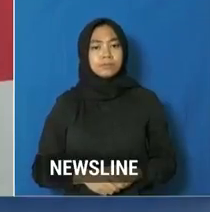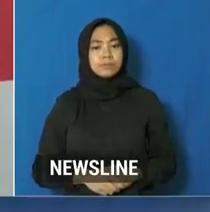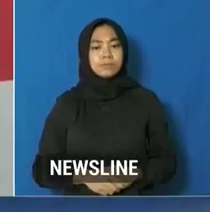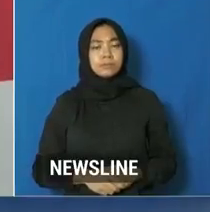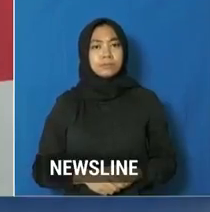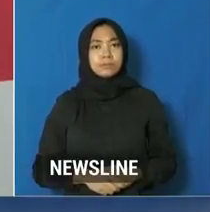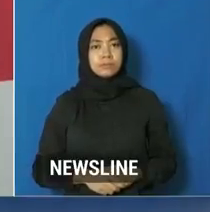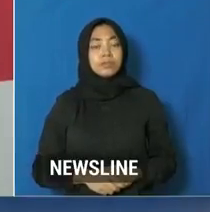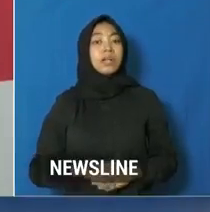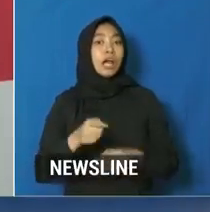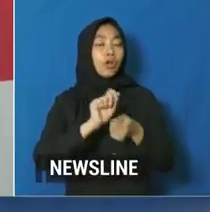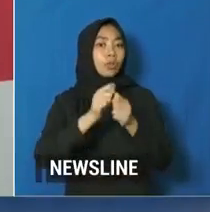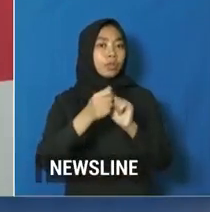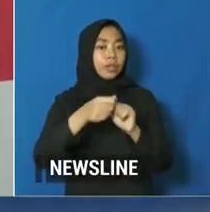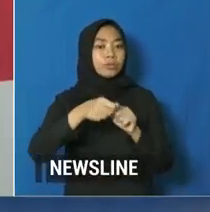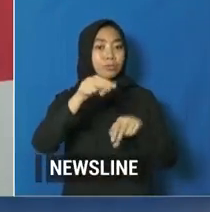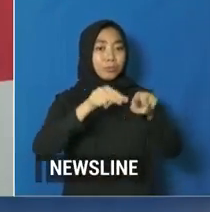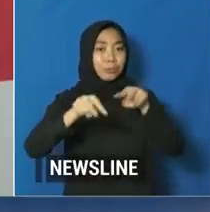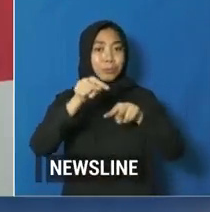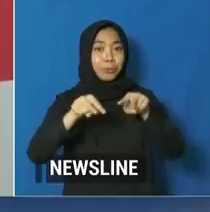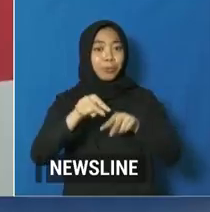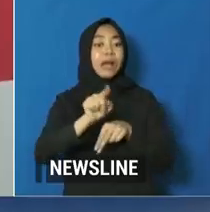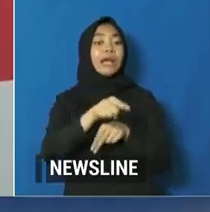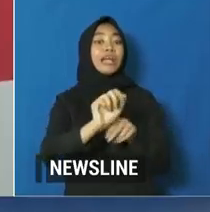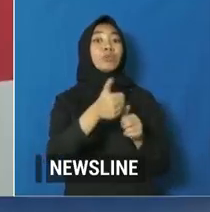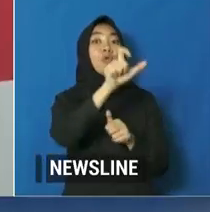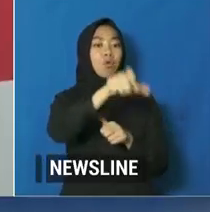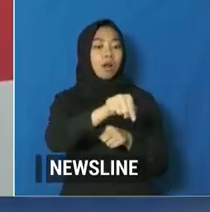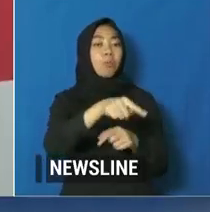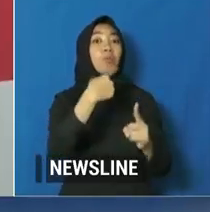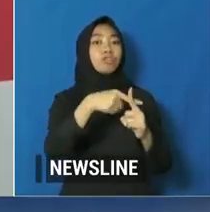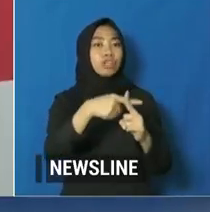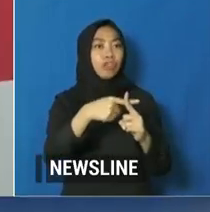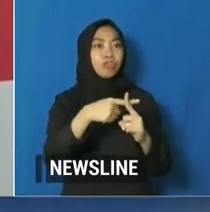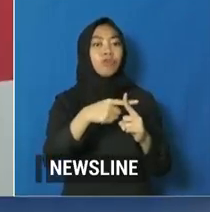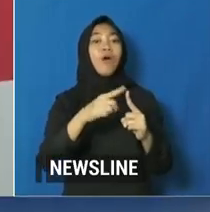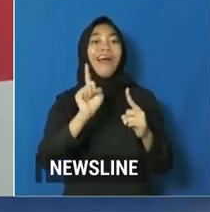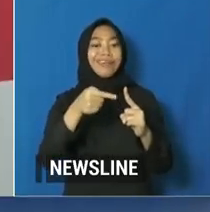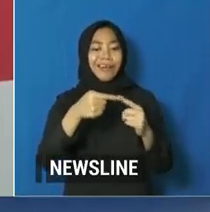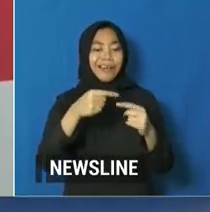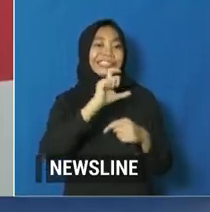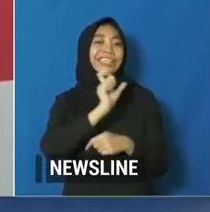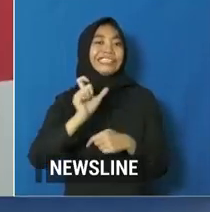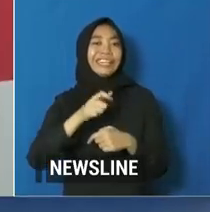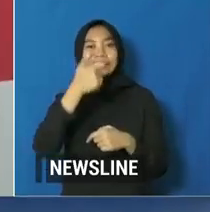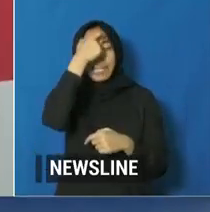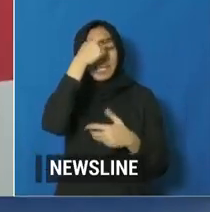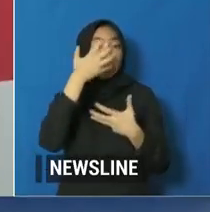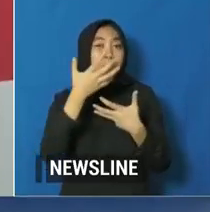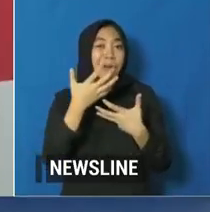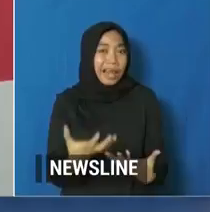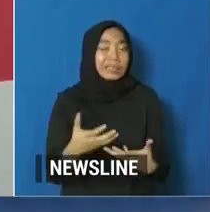rapid test massal ini kita temukan kasus positif, disertai gejala-gejala moderat, gejala-gejala sakit yang